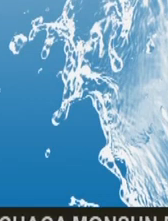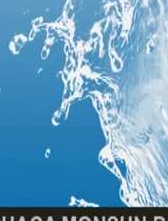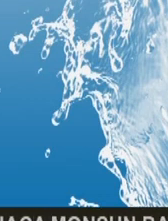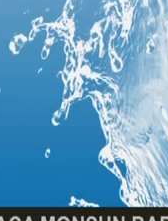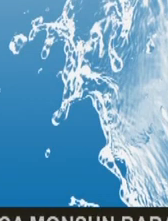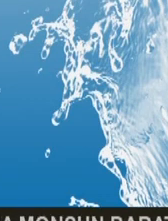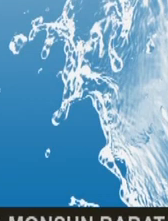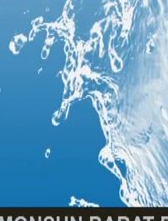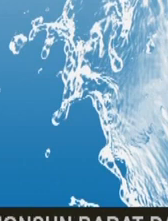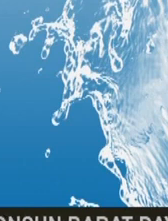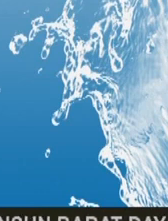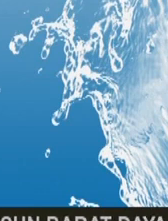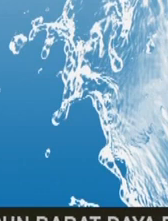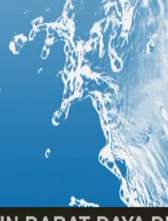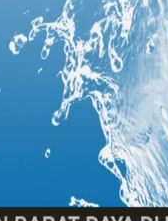MP3